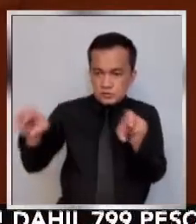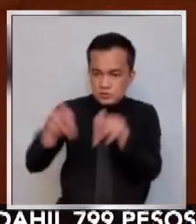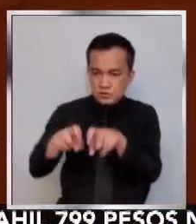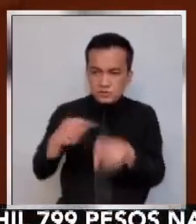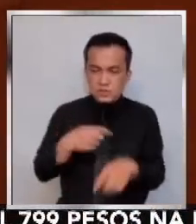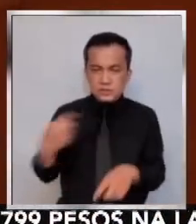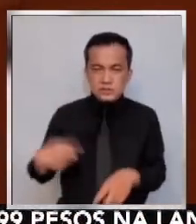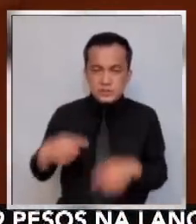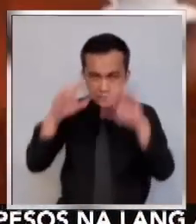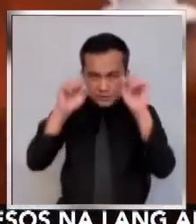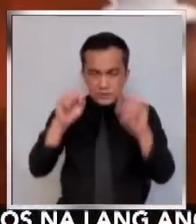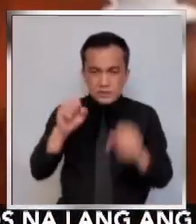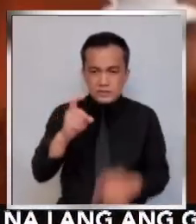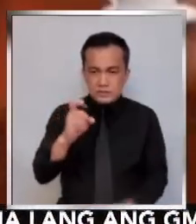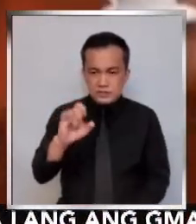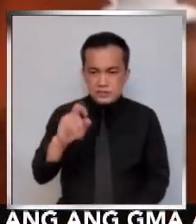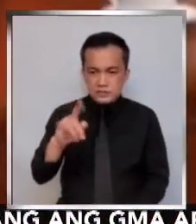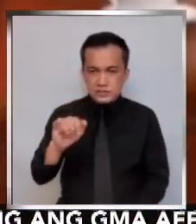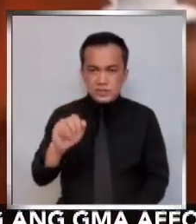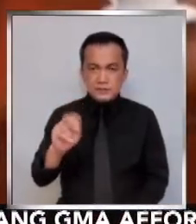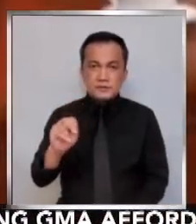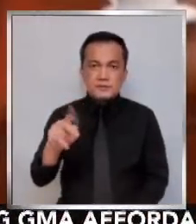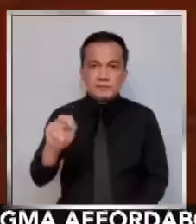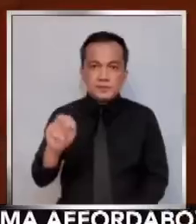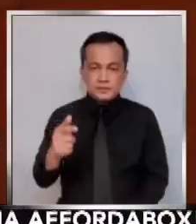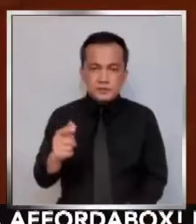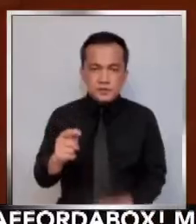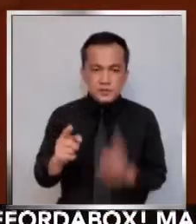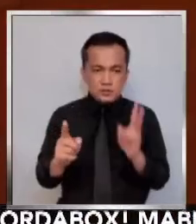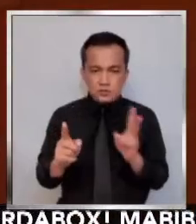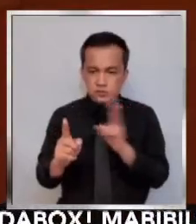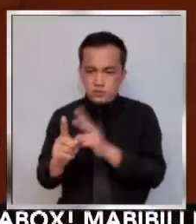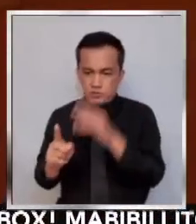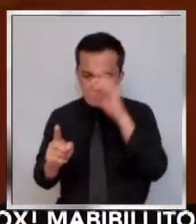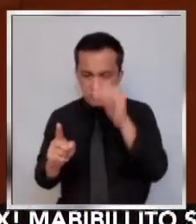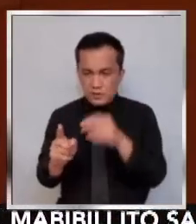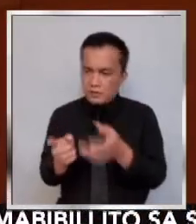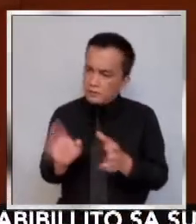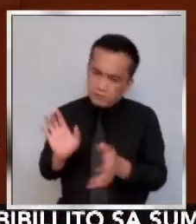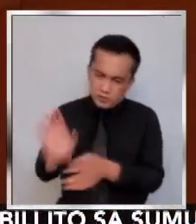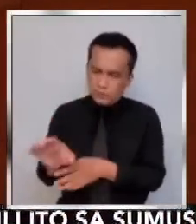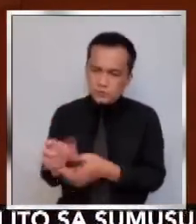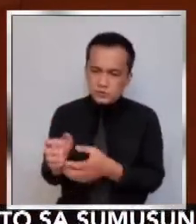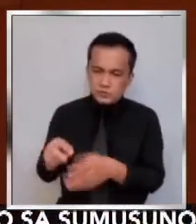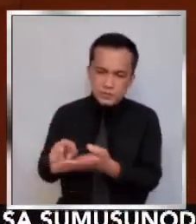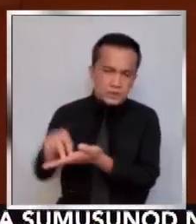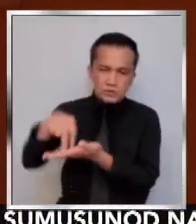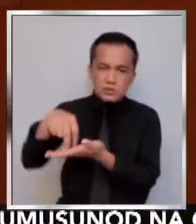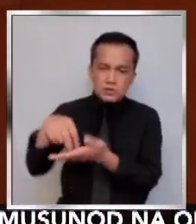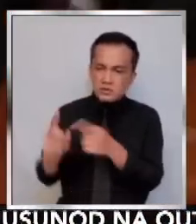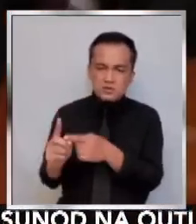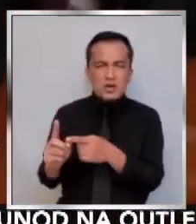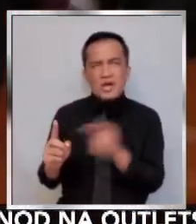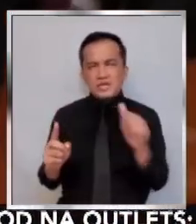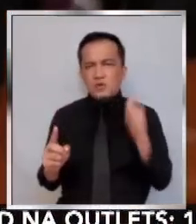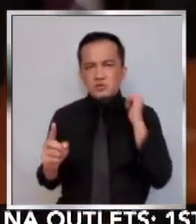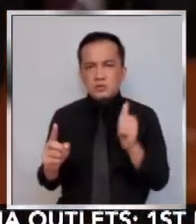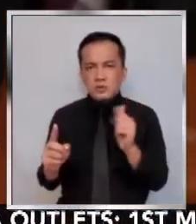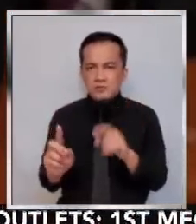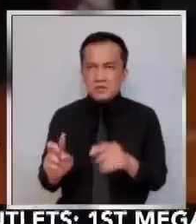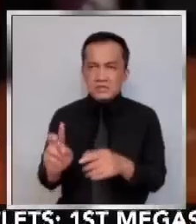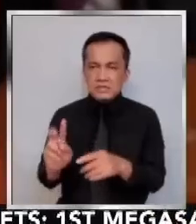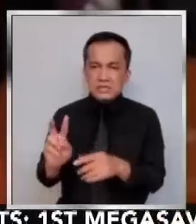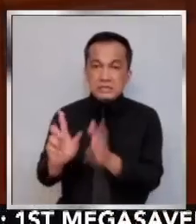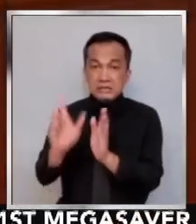Jinping. Pinuntahan siya ng dalawang lalaki at pilit na pinatatayo. Ayaw pang sumama ni Hu noong una pero tumayo at sumama